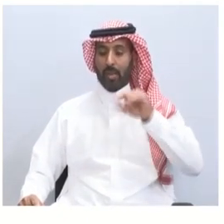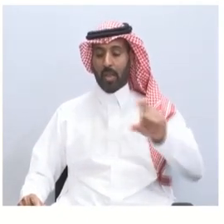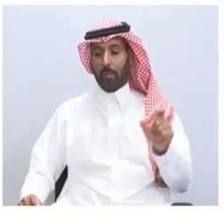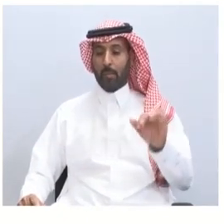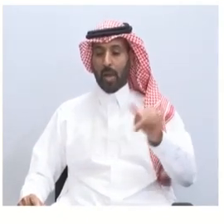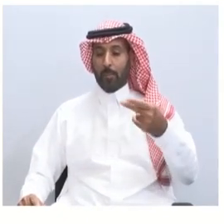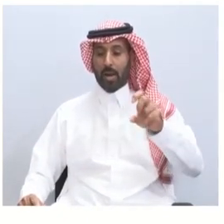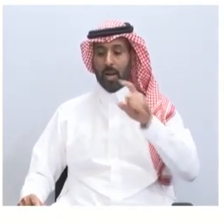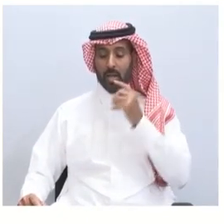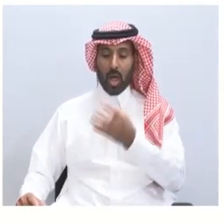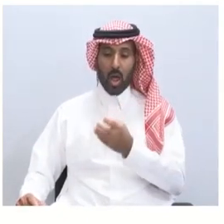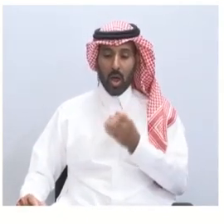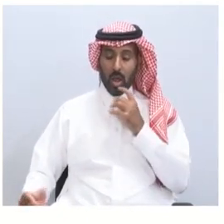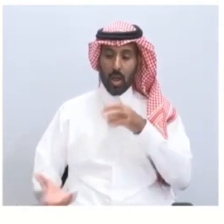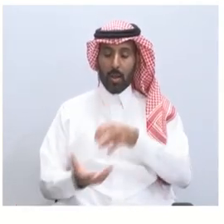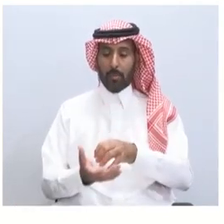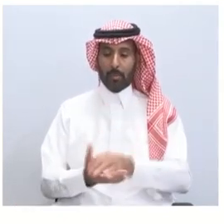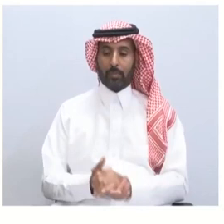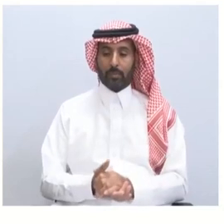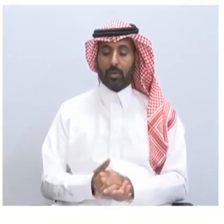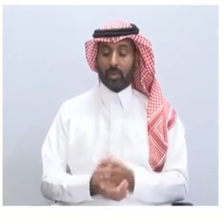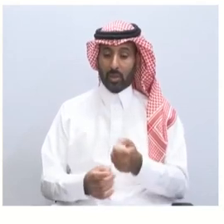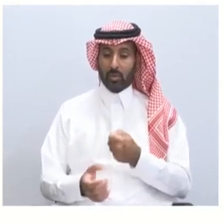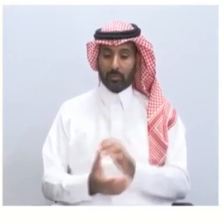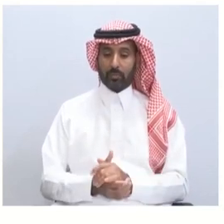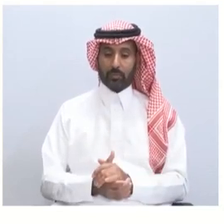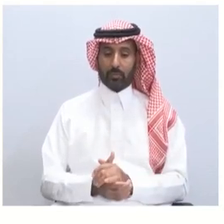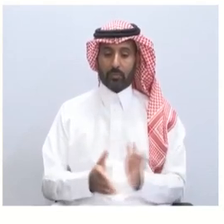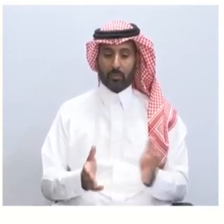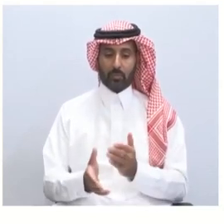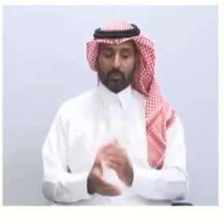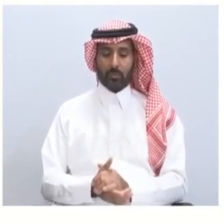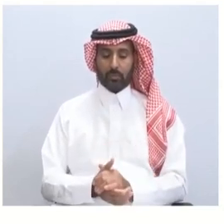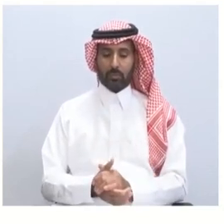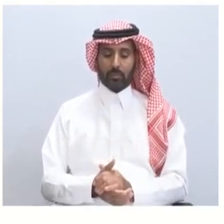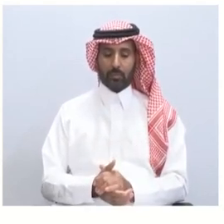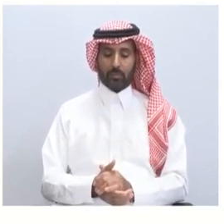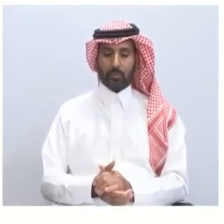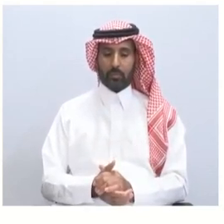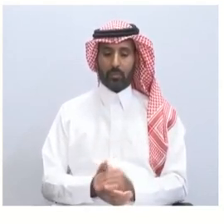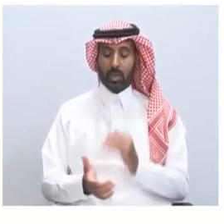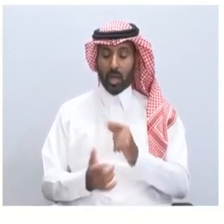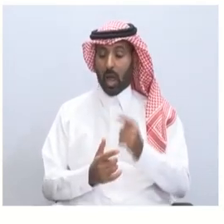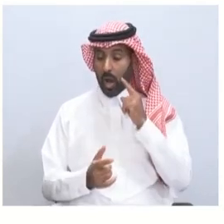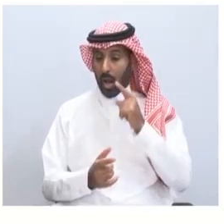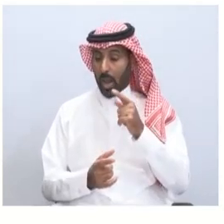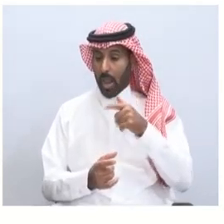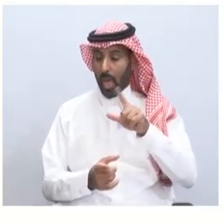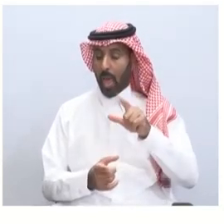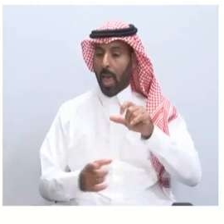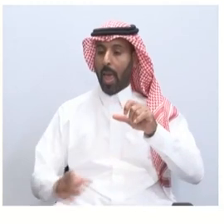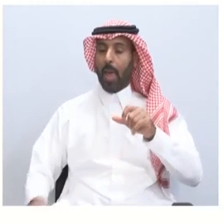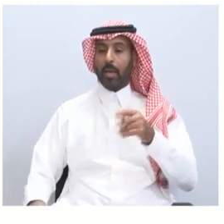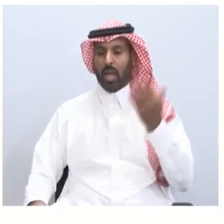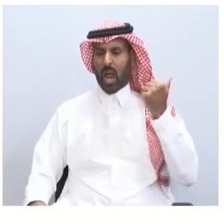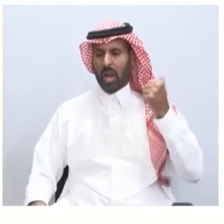حاول ان يستولي على الحكم في المنطقه كان الامير مشاري